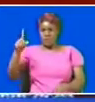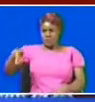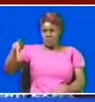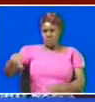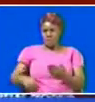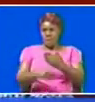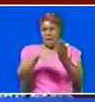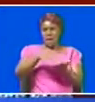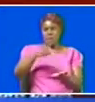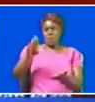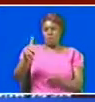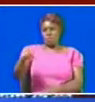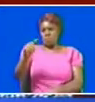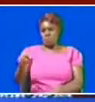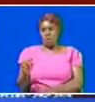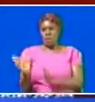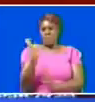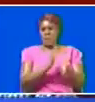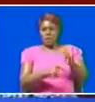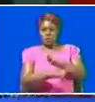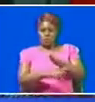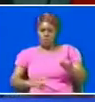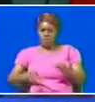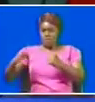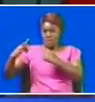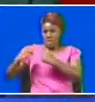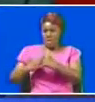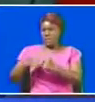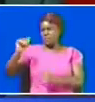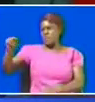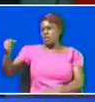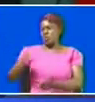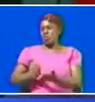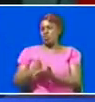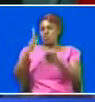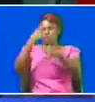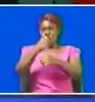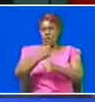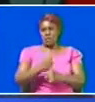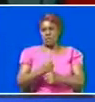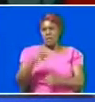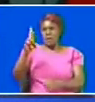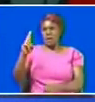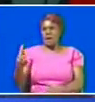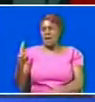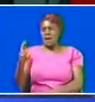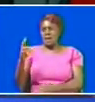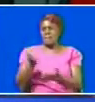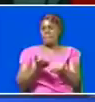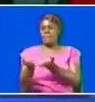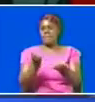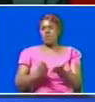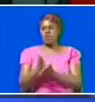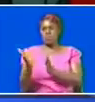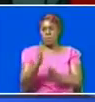kuongeza mashtaka. Washtakiwa wanadaiwa kupanga kuipora kaunti shilingi milioni nane kupitia kampuni ya Madam R Enterprise kupitia